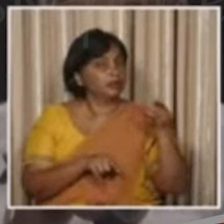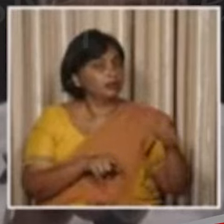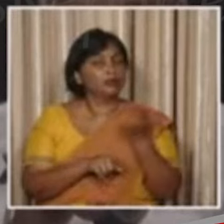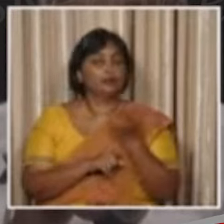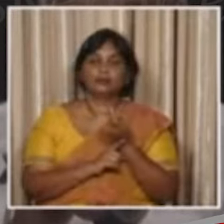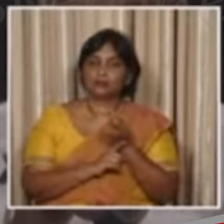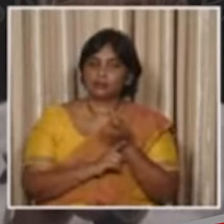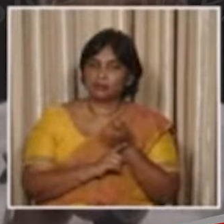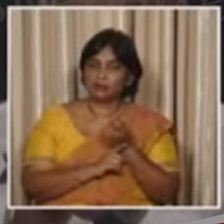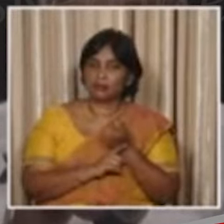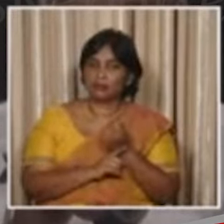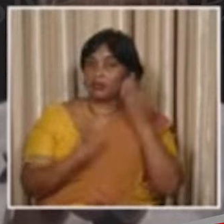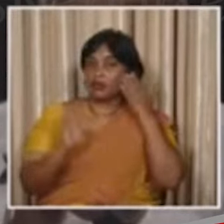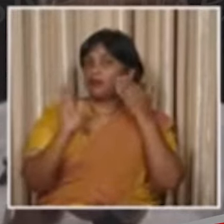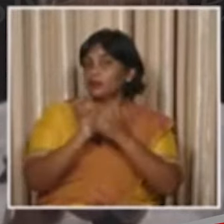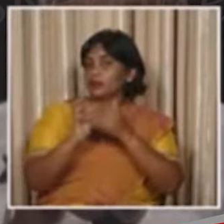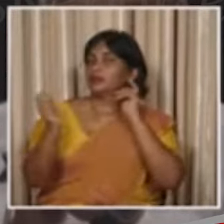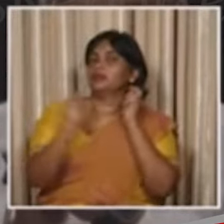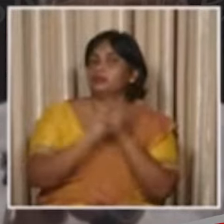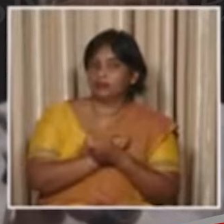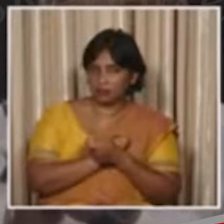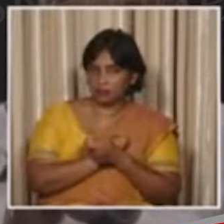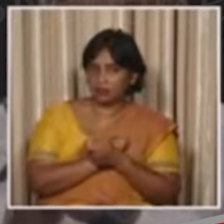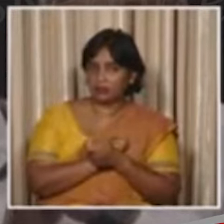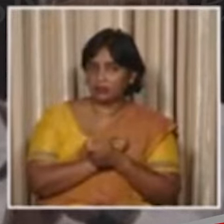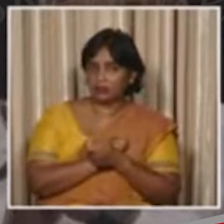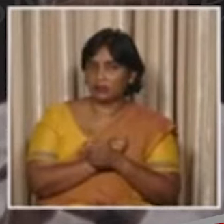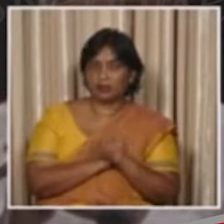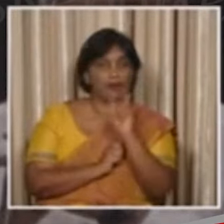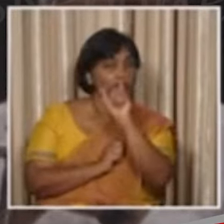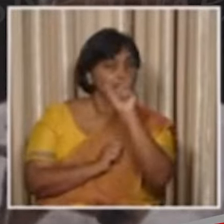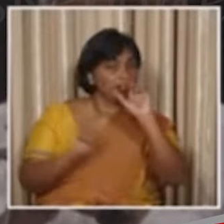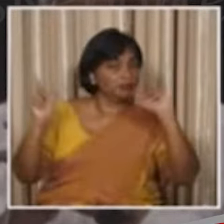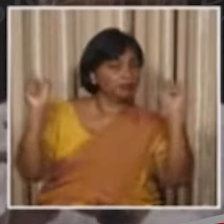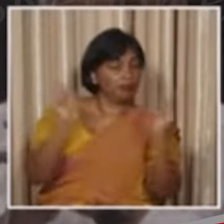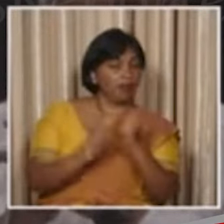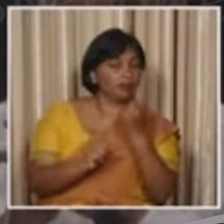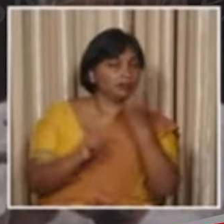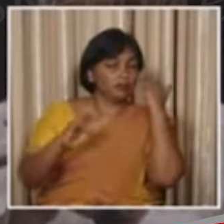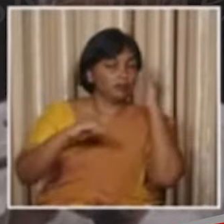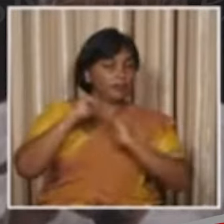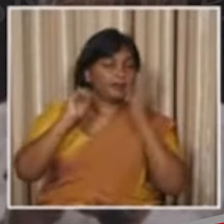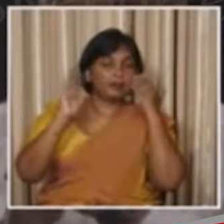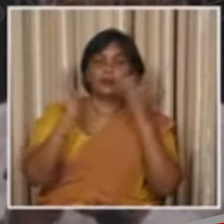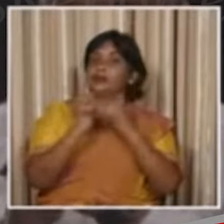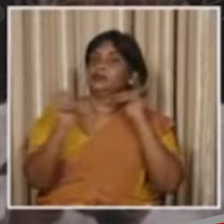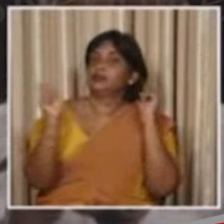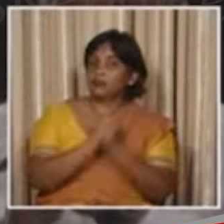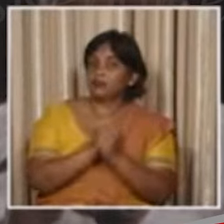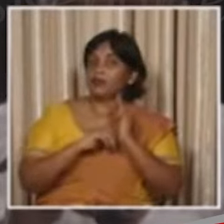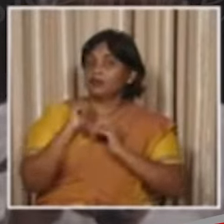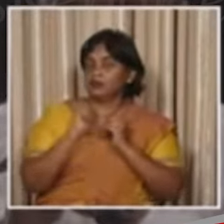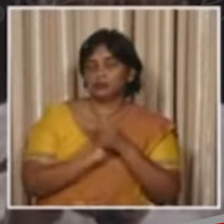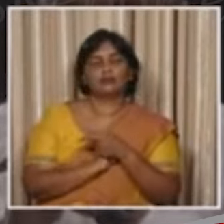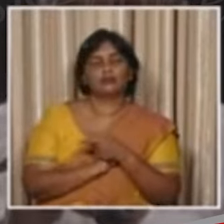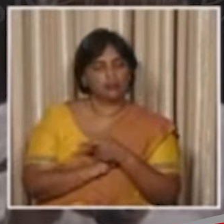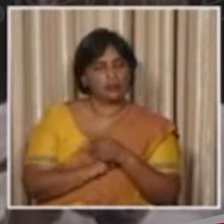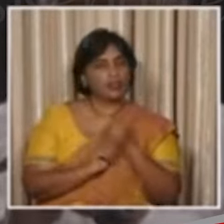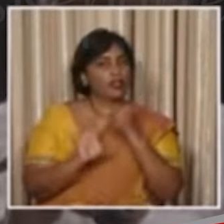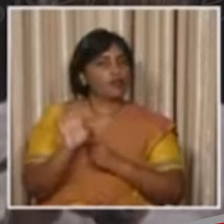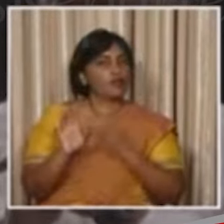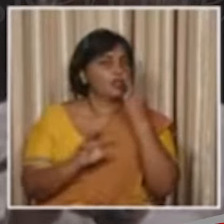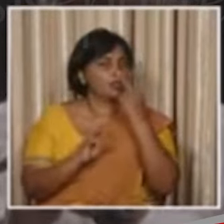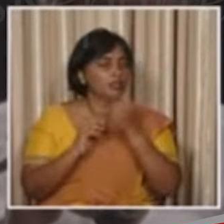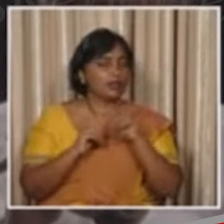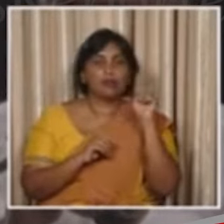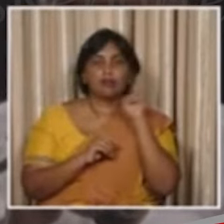ආර්ථික දේහය වෙනස් කරන්න, අර වචන දාලා කියන ආර්ථික දේහය වෙනස් කරන්න කරන දේවල්. අවුරුදු දෙකක් ඇතුළේ